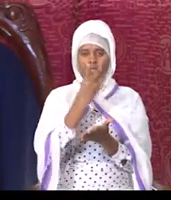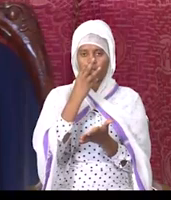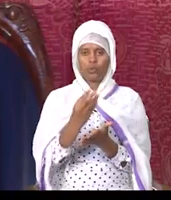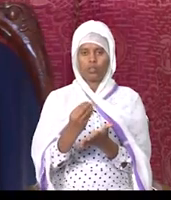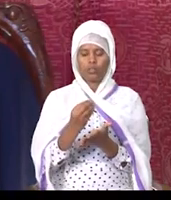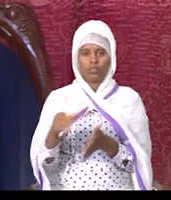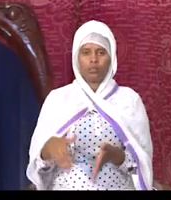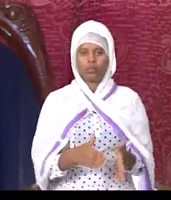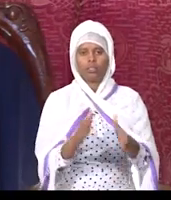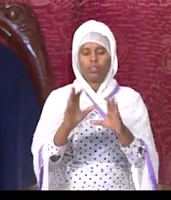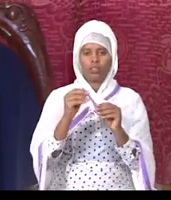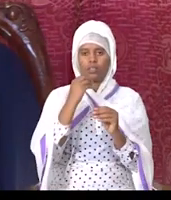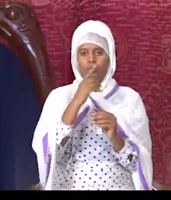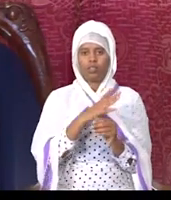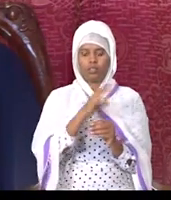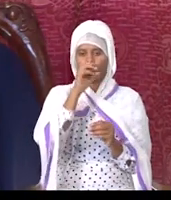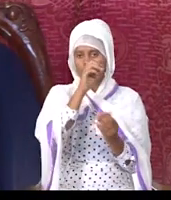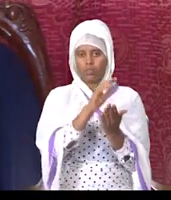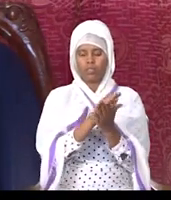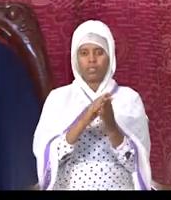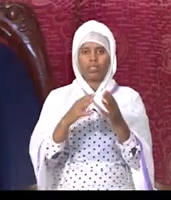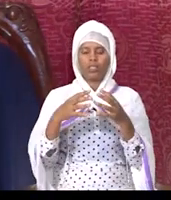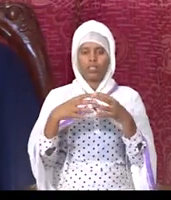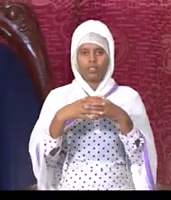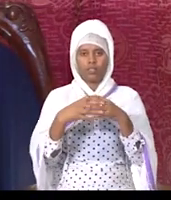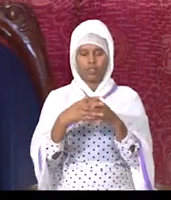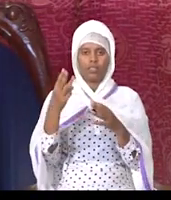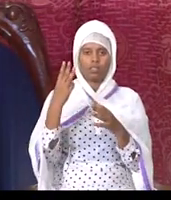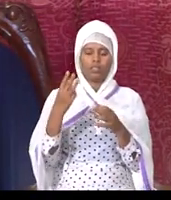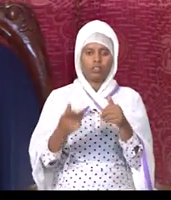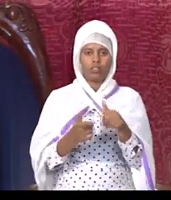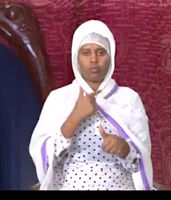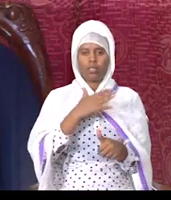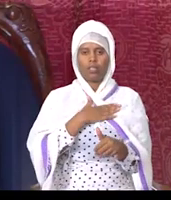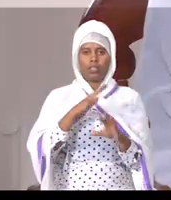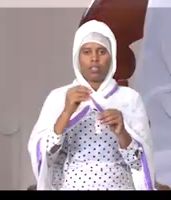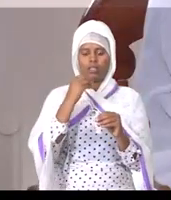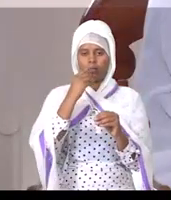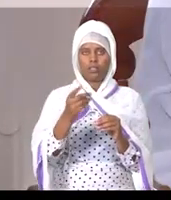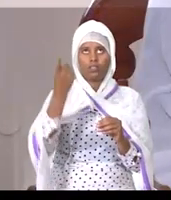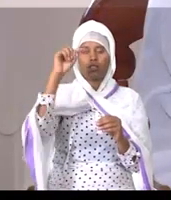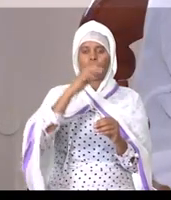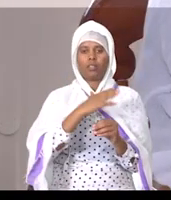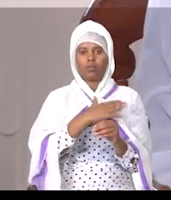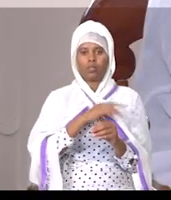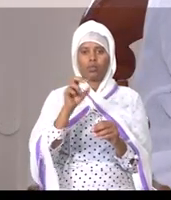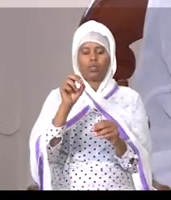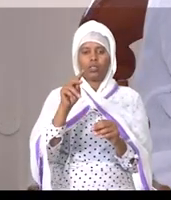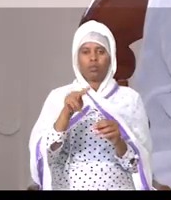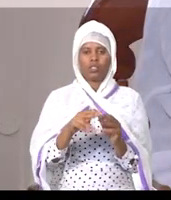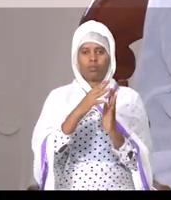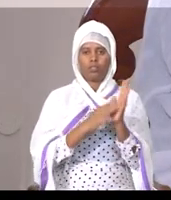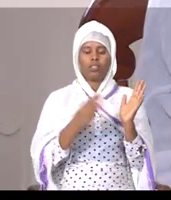ሓቅን ህይወትን መገዲ እ ክብል እንከሎ ድማ ናይ ምስጢር ሓደነትን ሰለስትነትን ጀማሪ ኣነ እየ ማለት እዩ ምክንያቱ ክርስቶስ ኣምላኽና